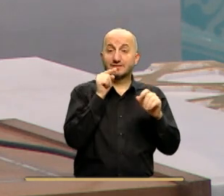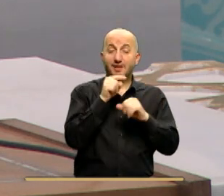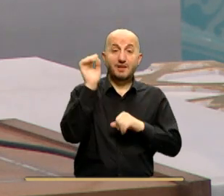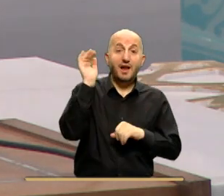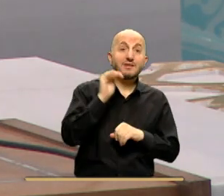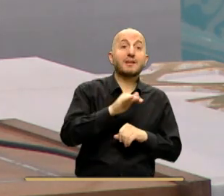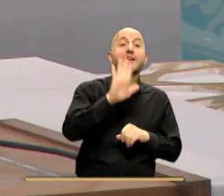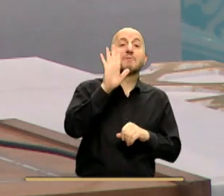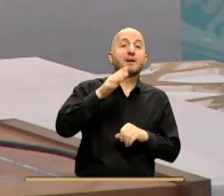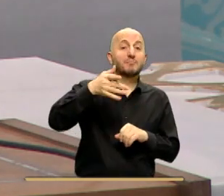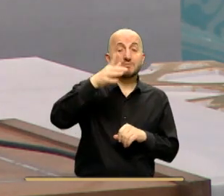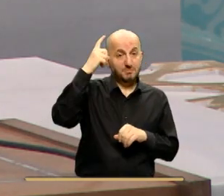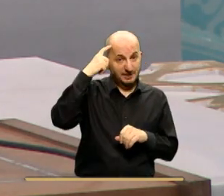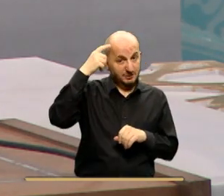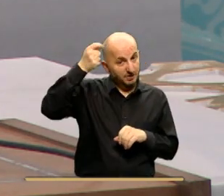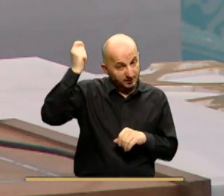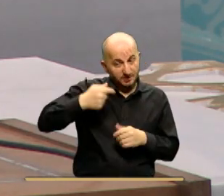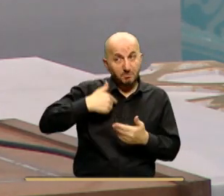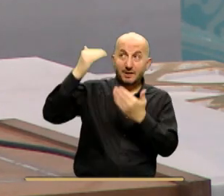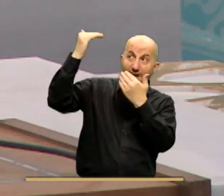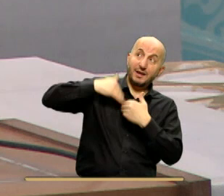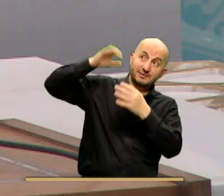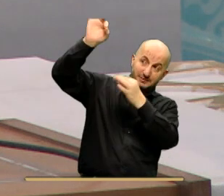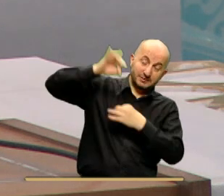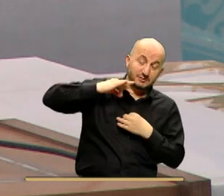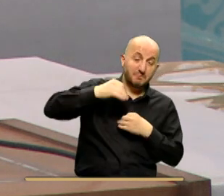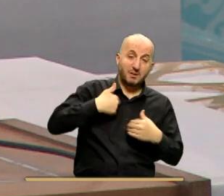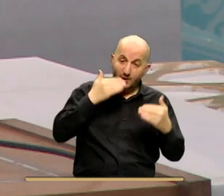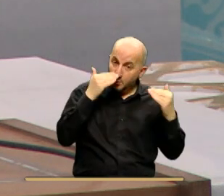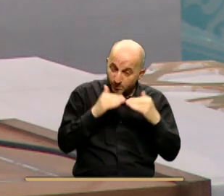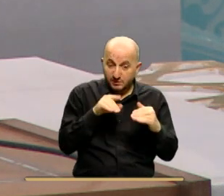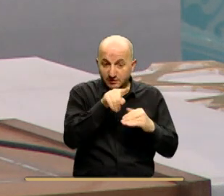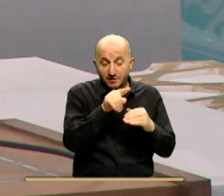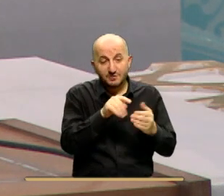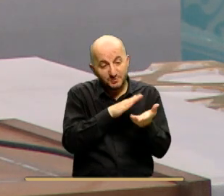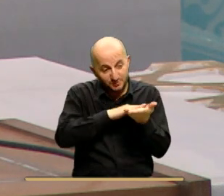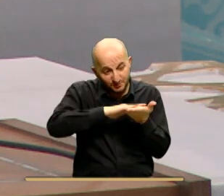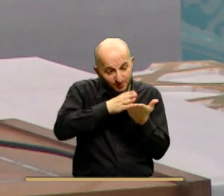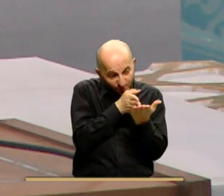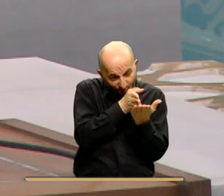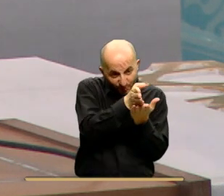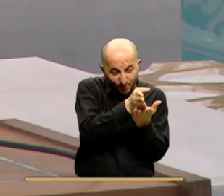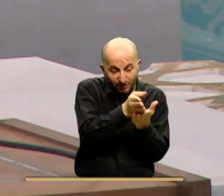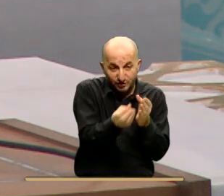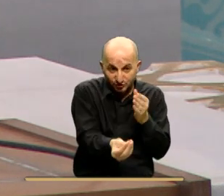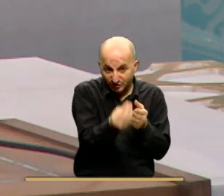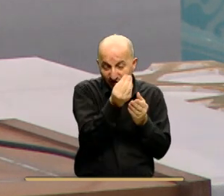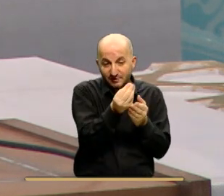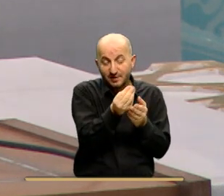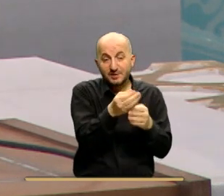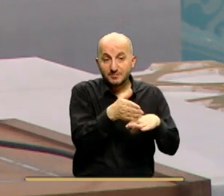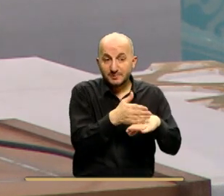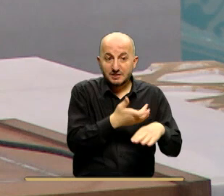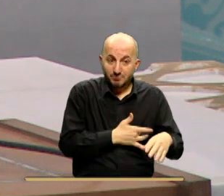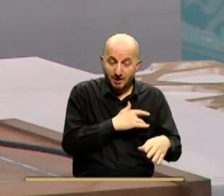bilgi, hakikat bana geldi. Bu sebeple bana uy ki seni düz yola çıkartayım, hidayetine vesile